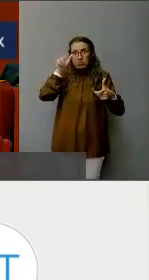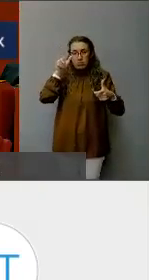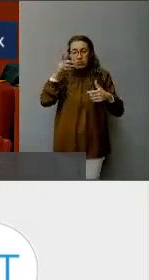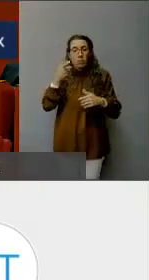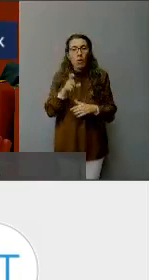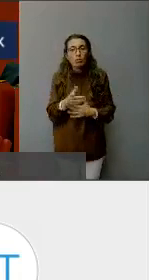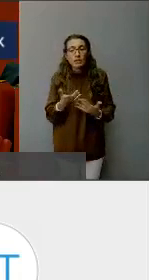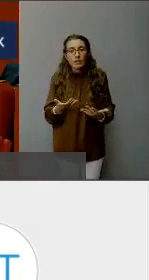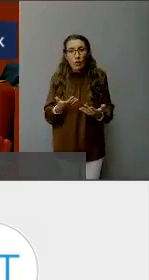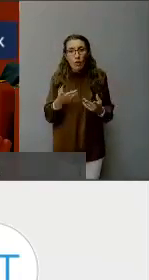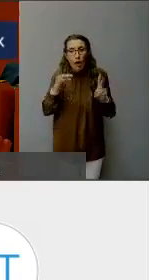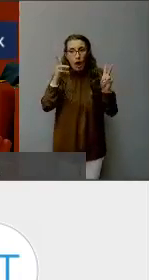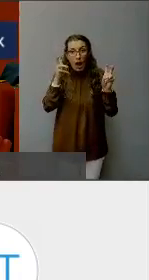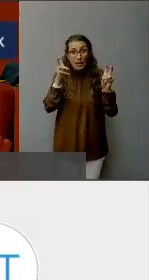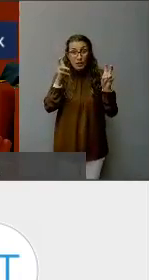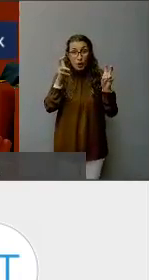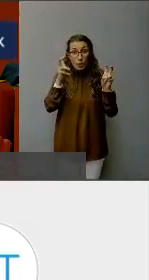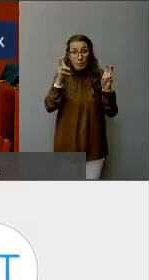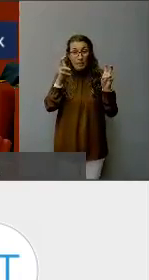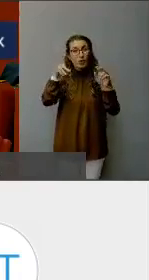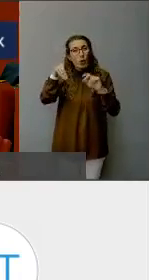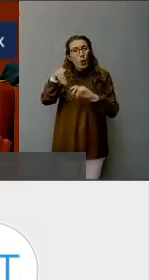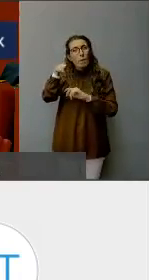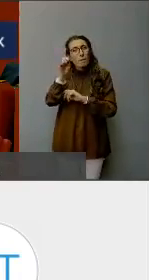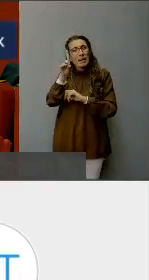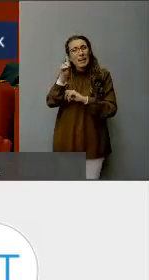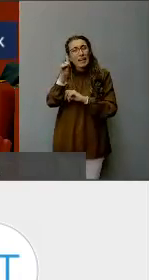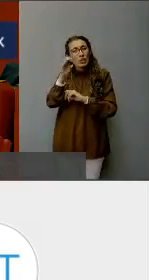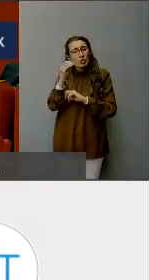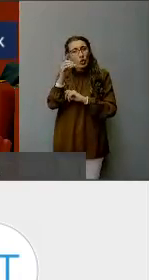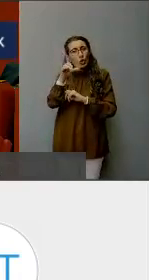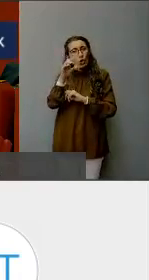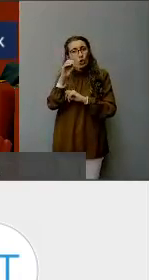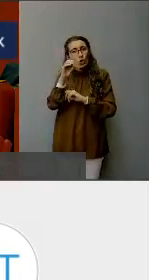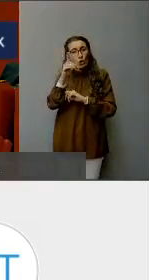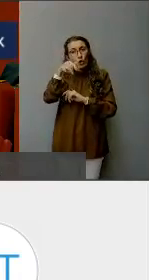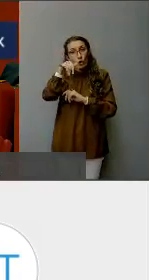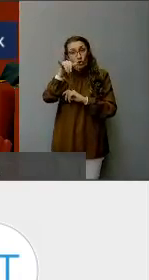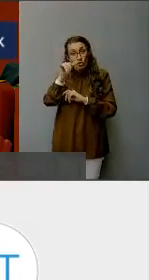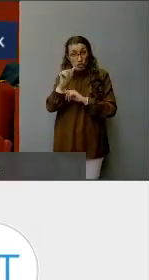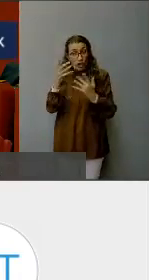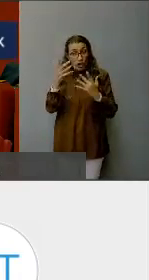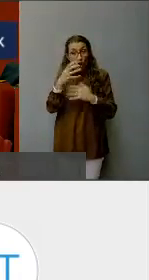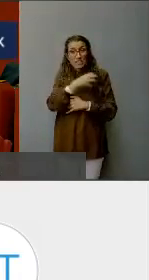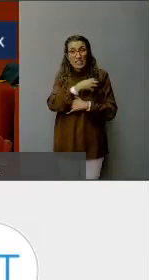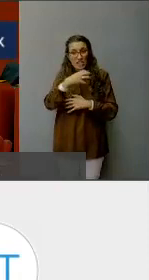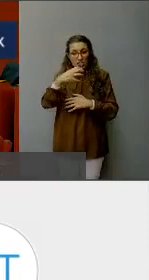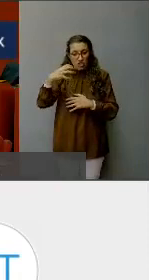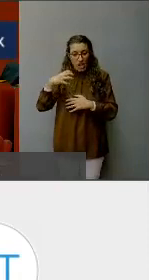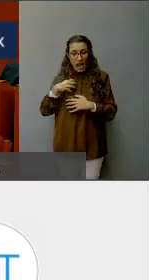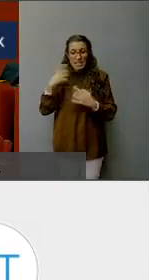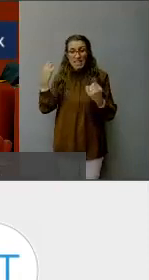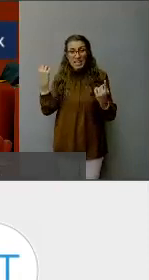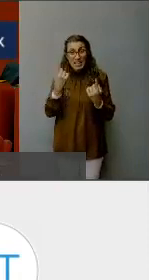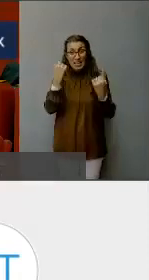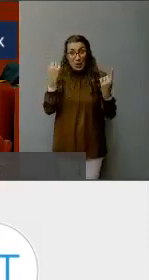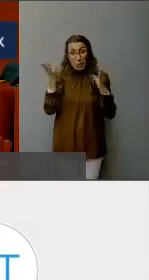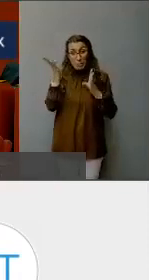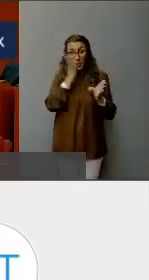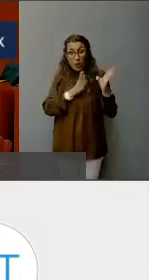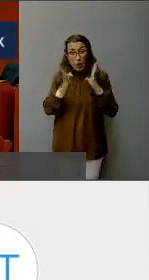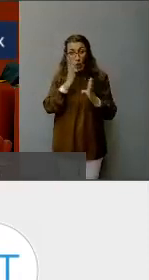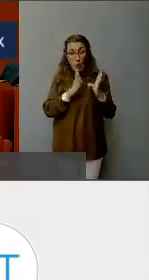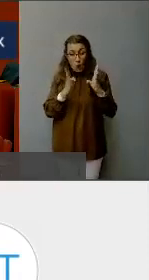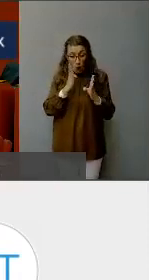il tema della pedagogia che è la scienza che in qualche modo studia la naturale evoluzione chimico fisico biologica dei